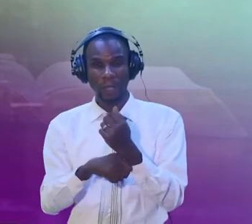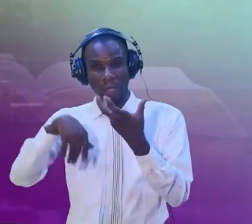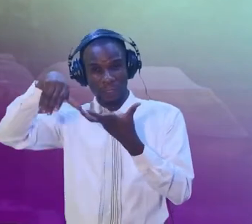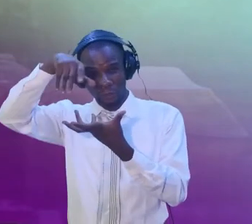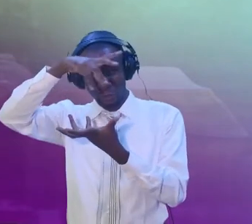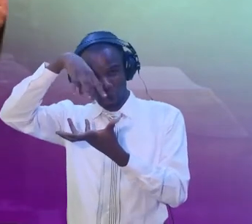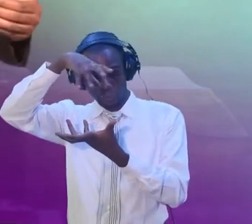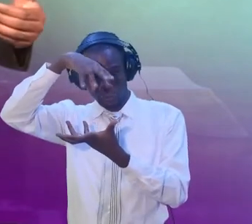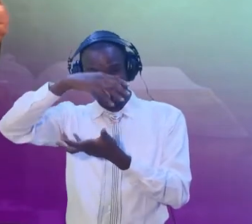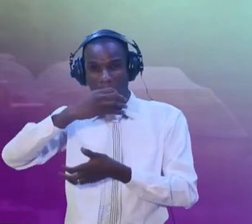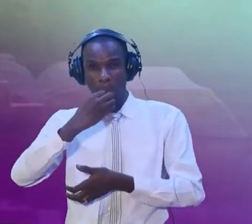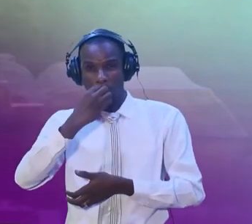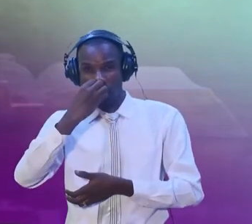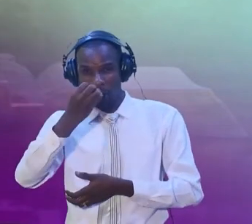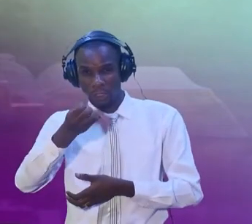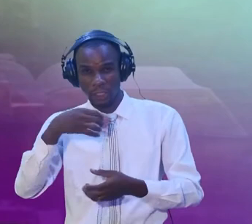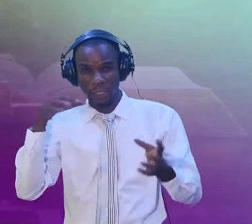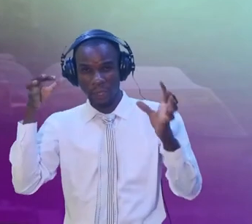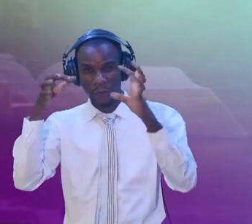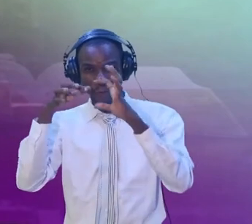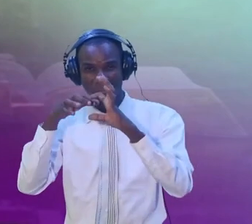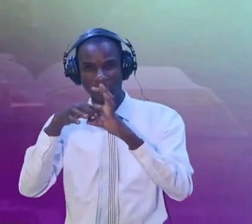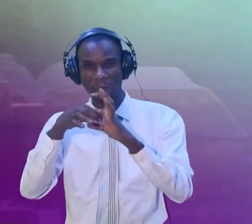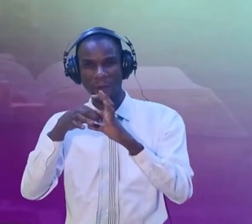na uhusiano na mawasiliano na ulimwengu wa giza